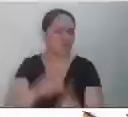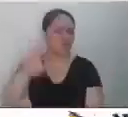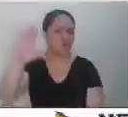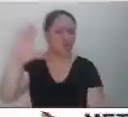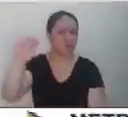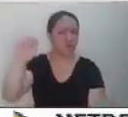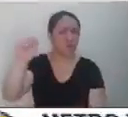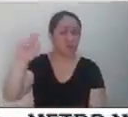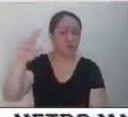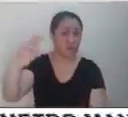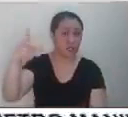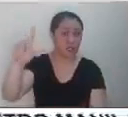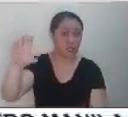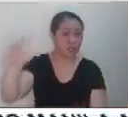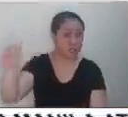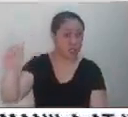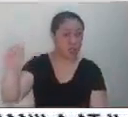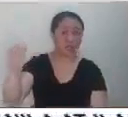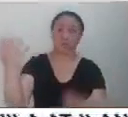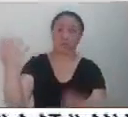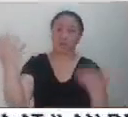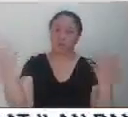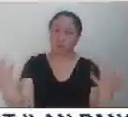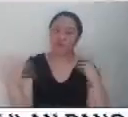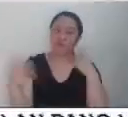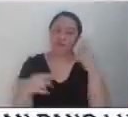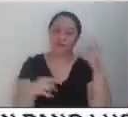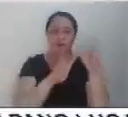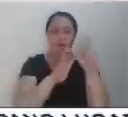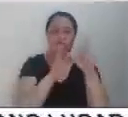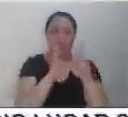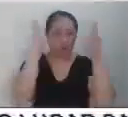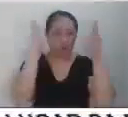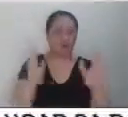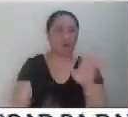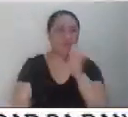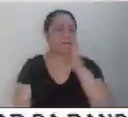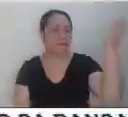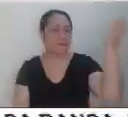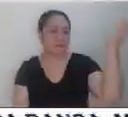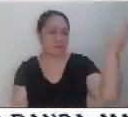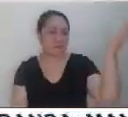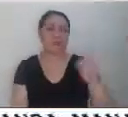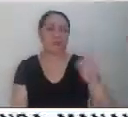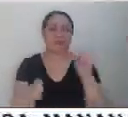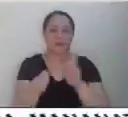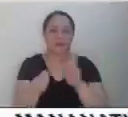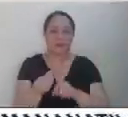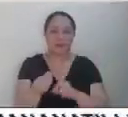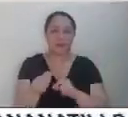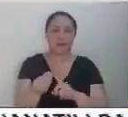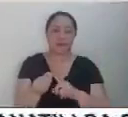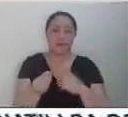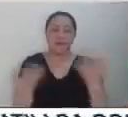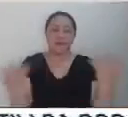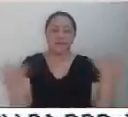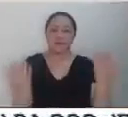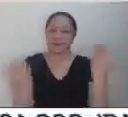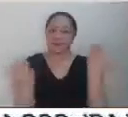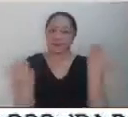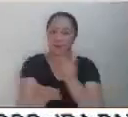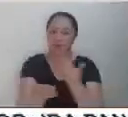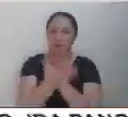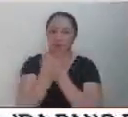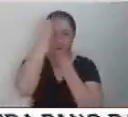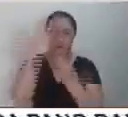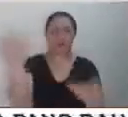Metro Pacific? Opo. Simula po ngayon ang cashless transaction natin. Sinusundan po natin yung mandato ng